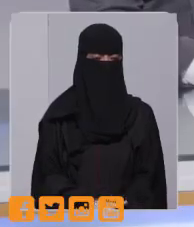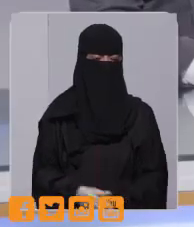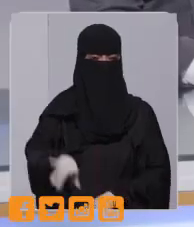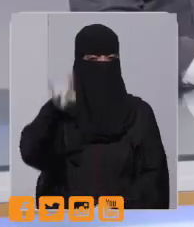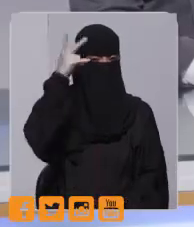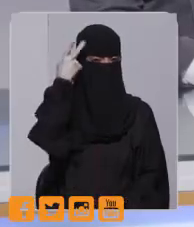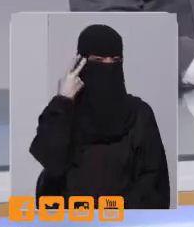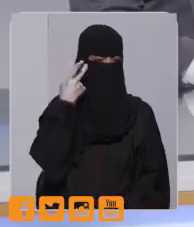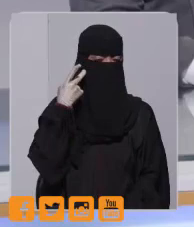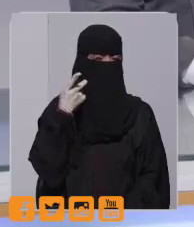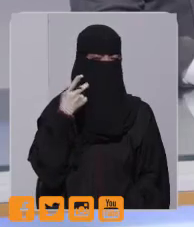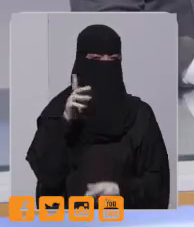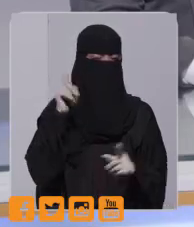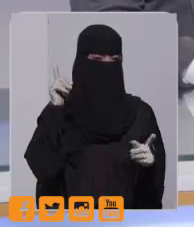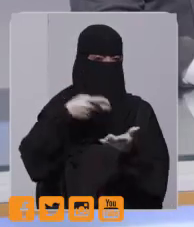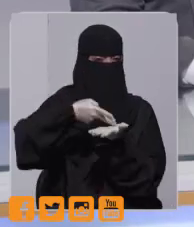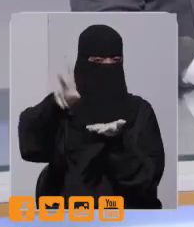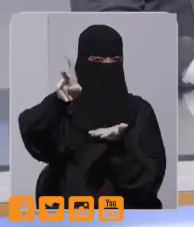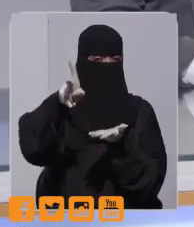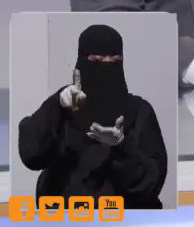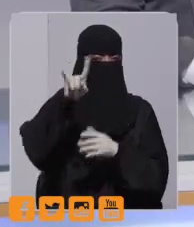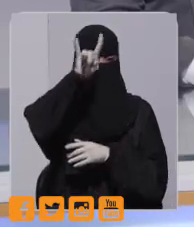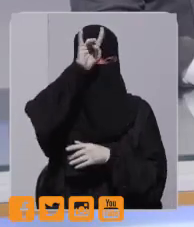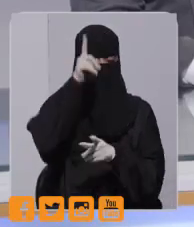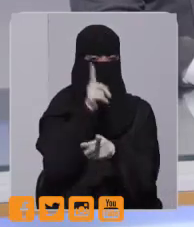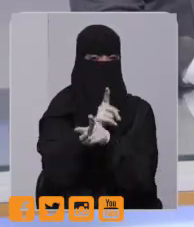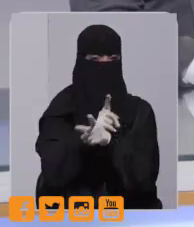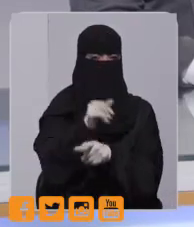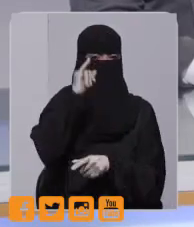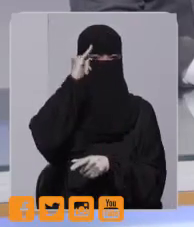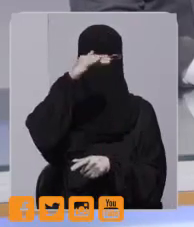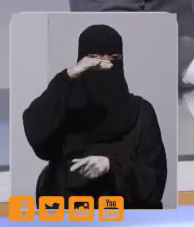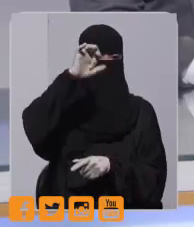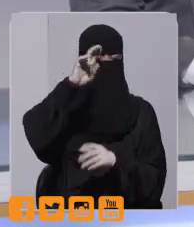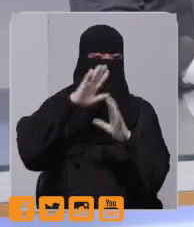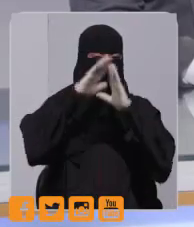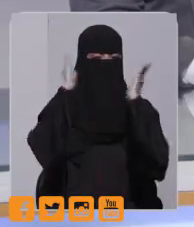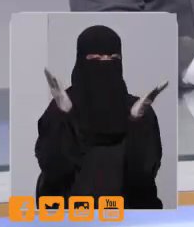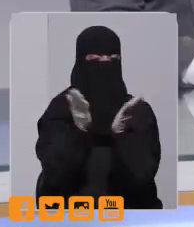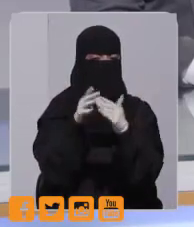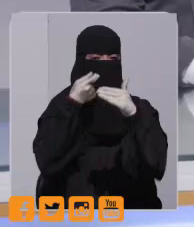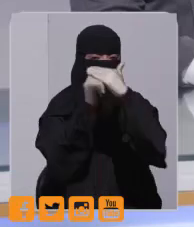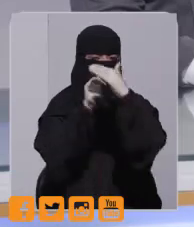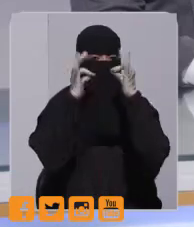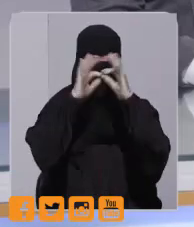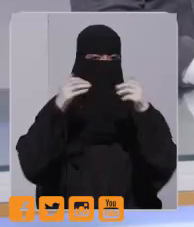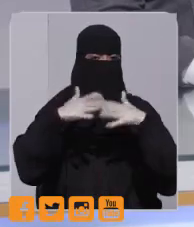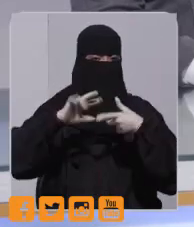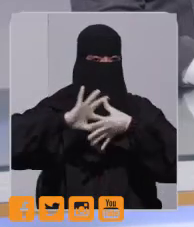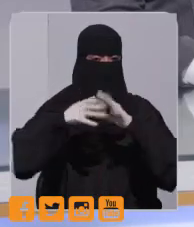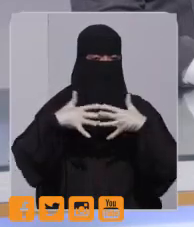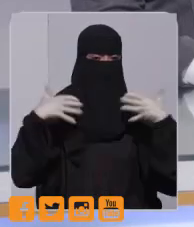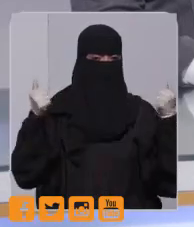الى حضرموت حيث اصدر المحافظ الاستاذ مبخوت مبارك بالماضي اليوم تعميما لقرار وزير الصحه العامه والسكان